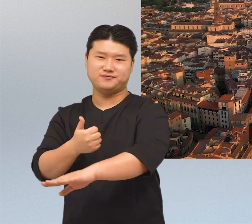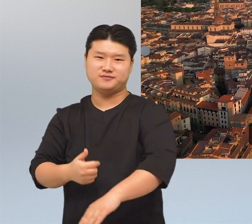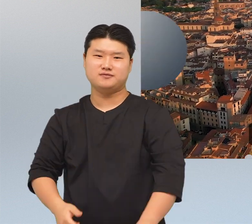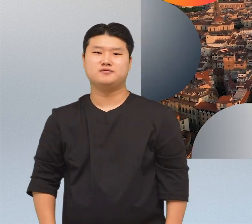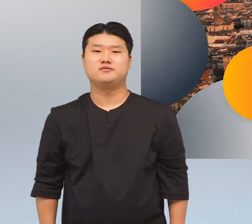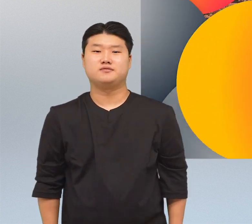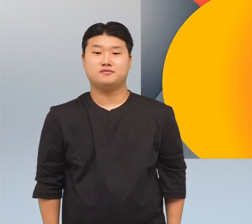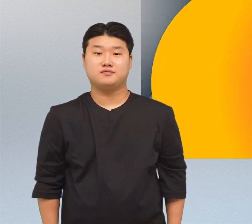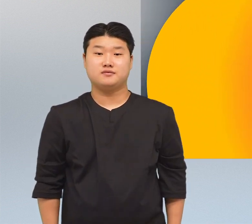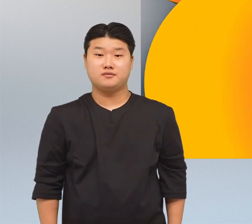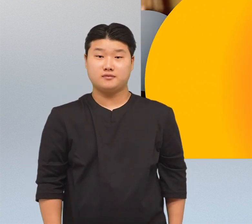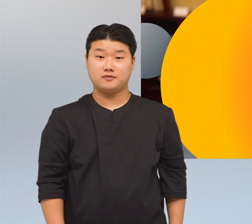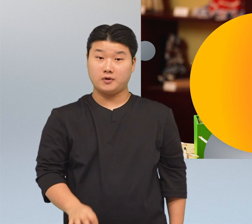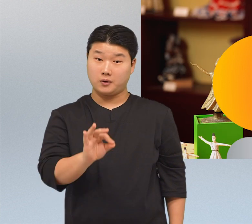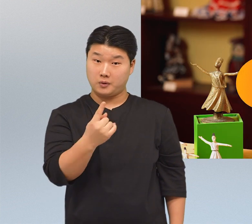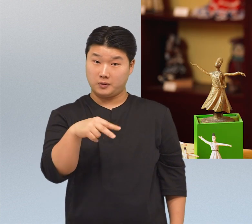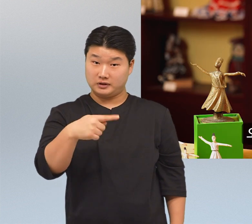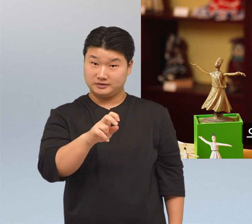왔습니다.